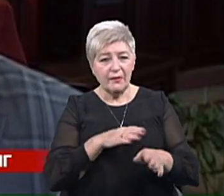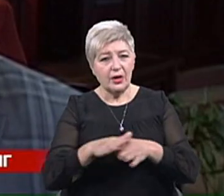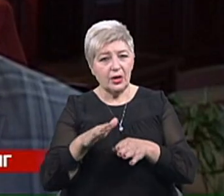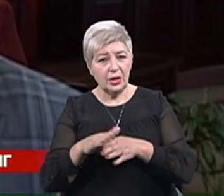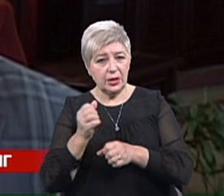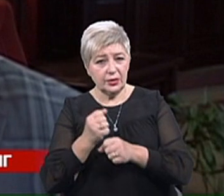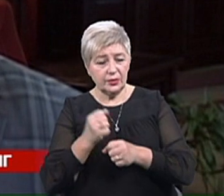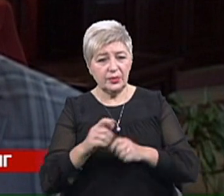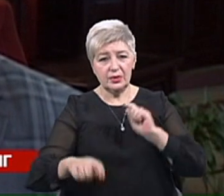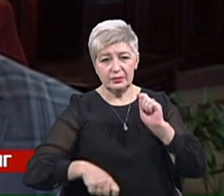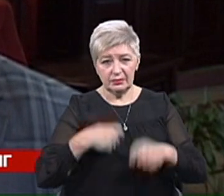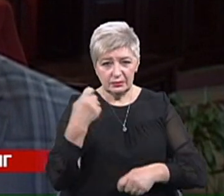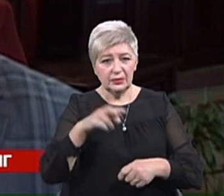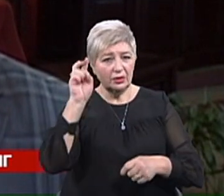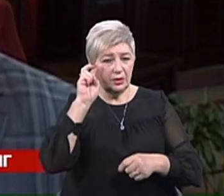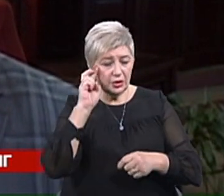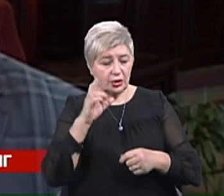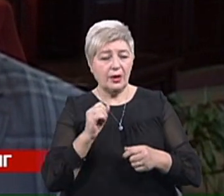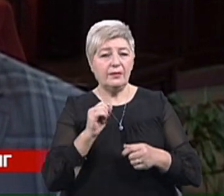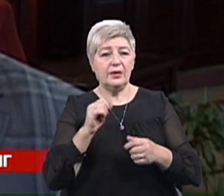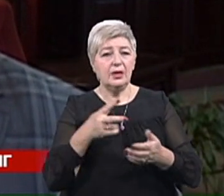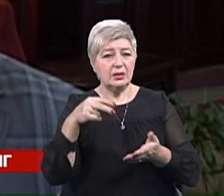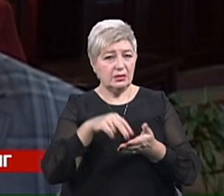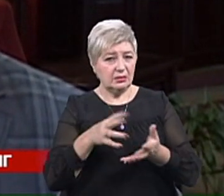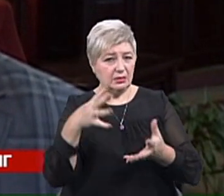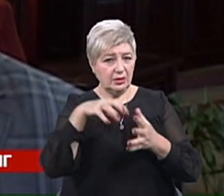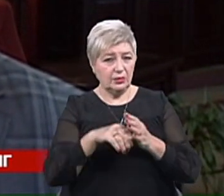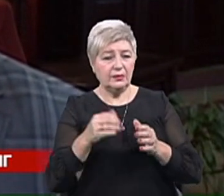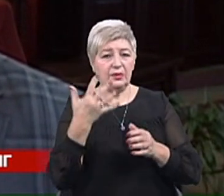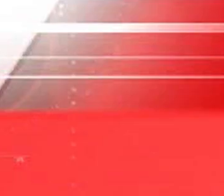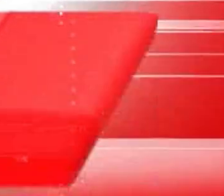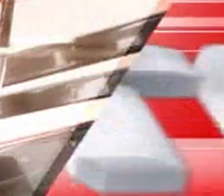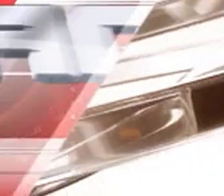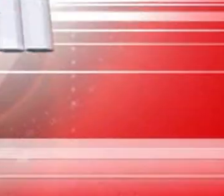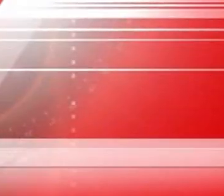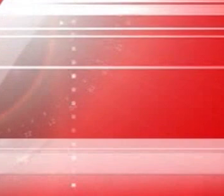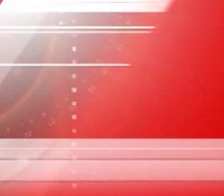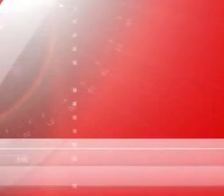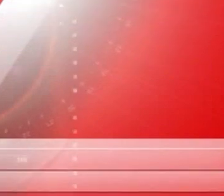Сума збитків держави через незаконні дії фігурантів становить понад 5,3 мільйона гривень.